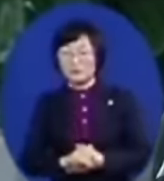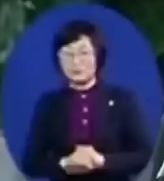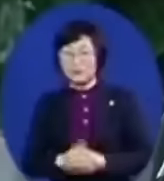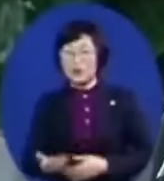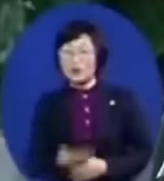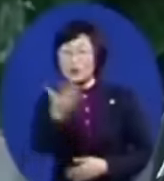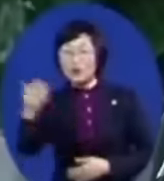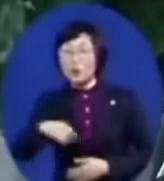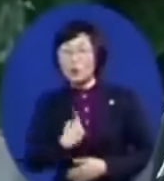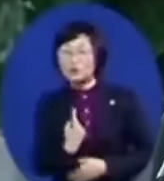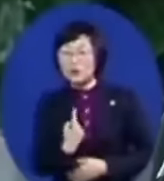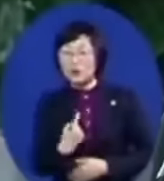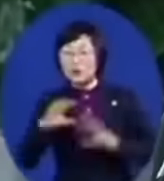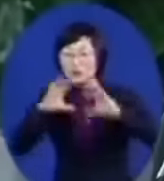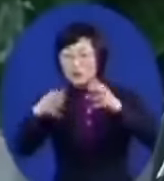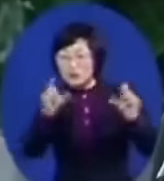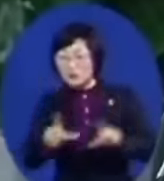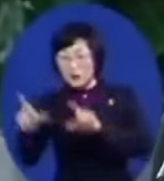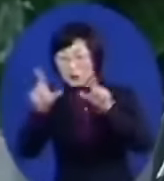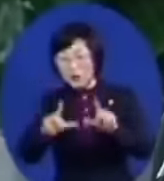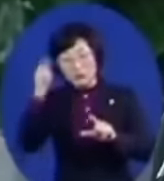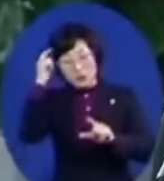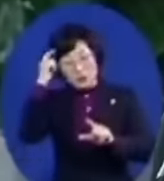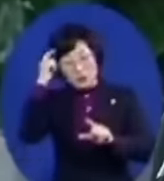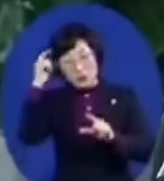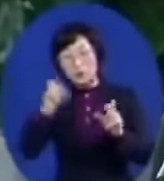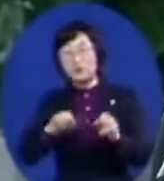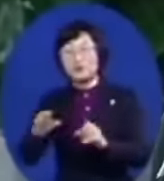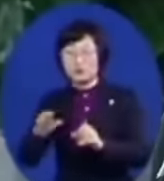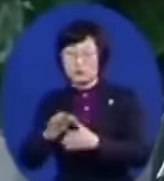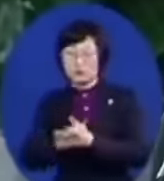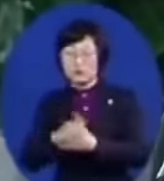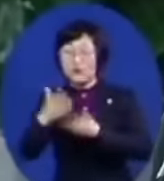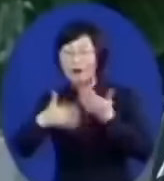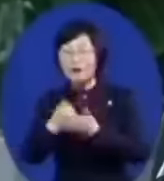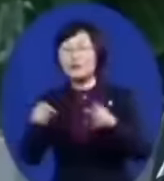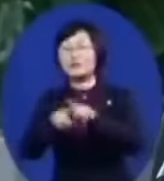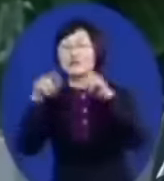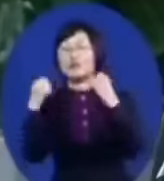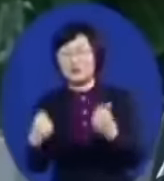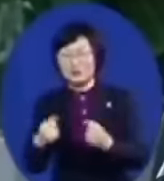여러분 혼자 인생에 살도록 던져짐을 받았지 않았습니다. 하나님이 계십니다.